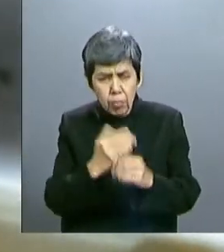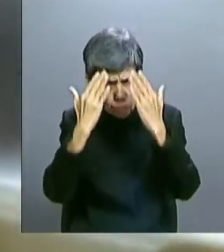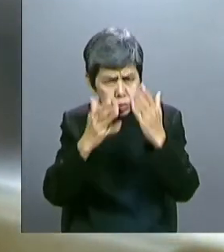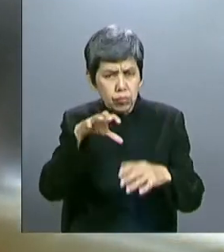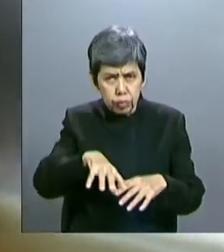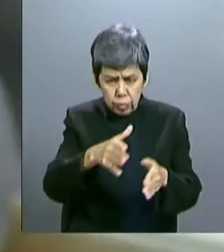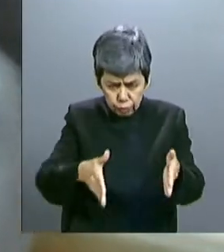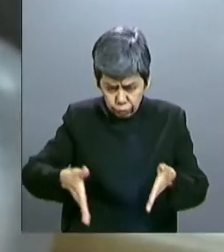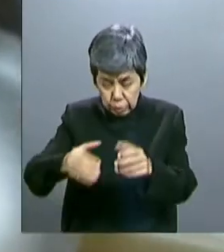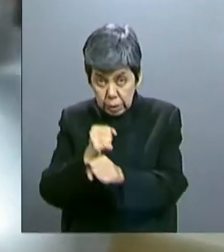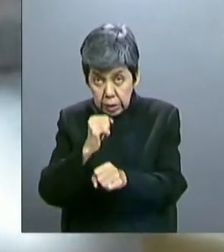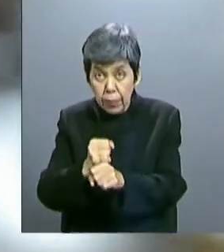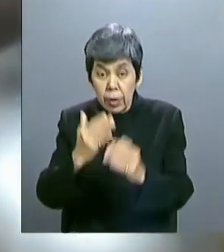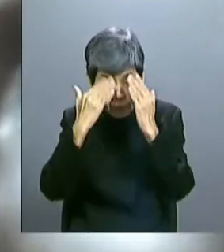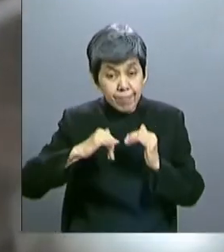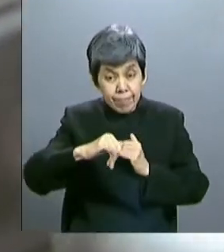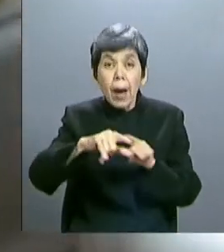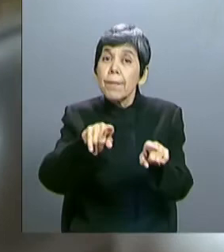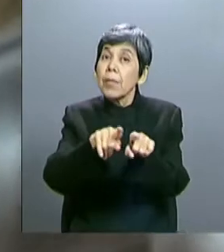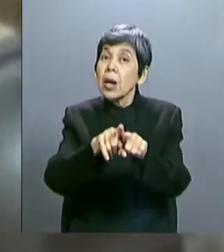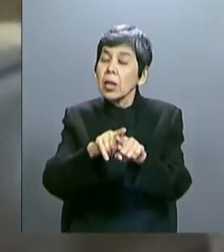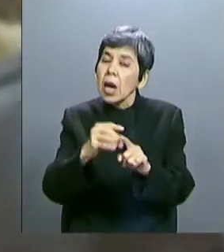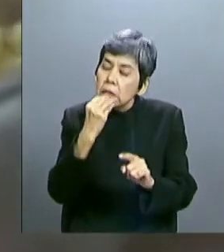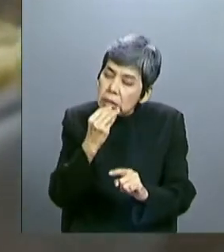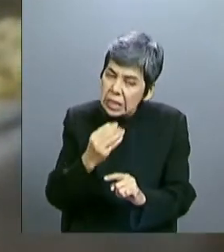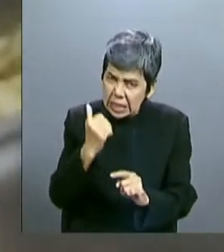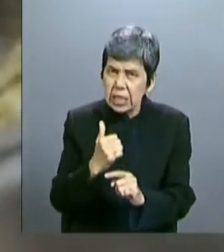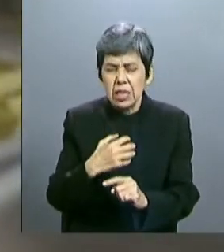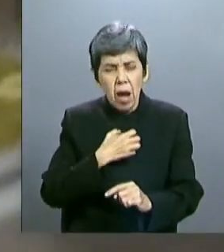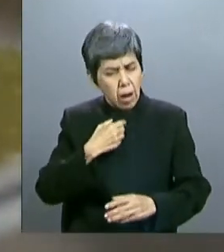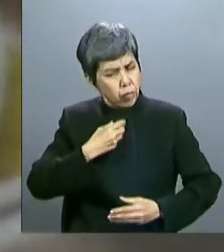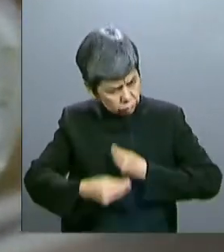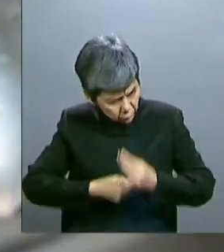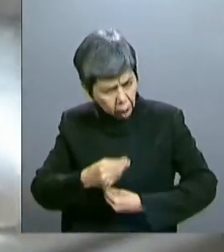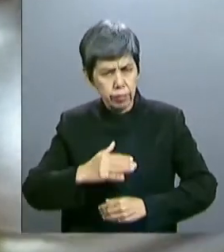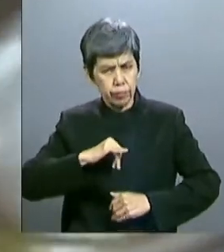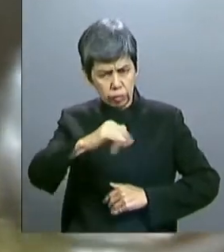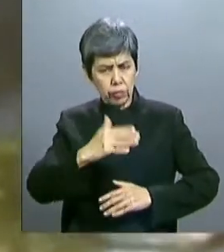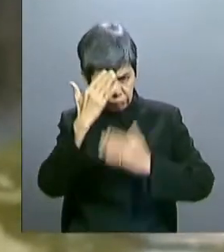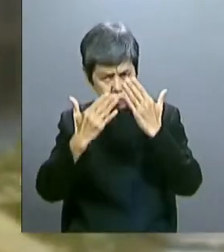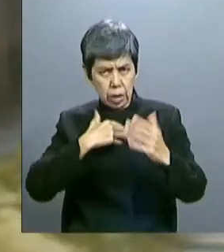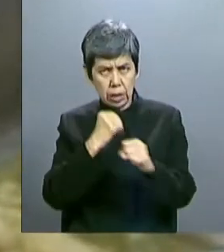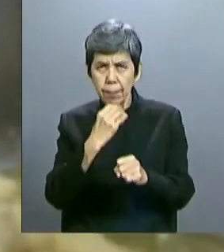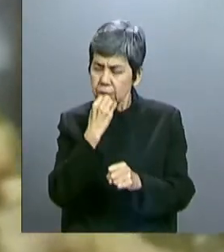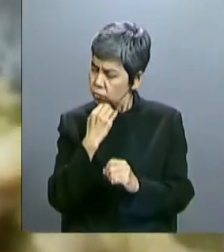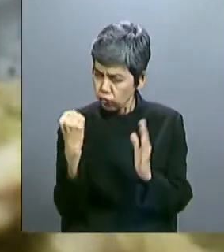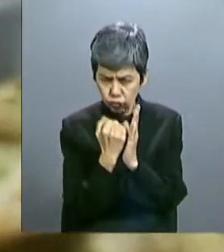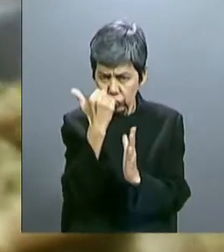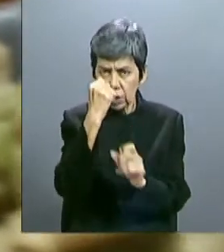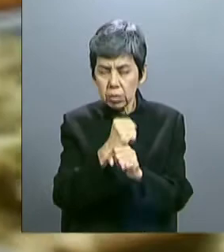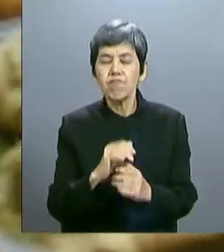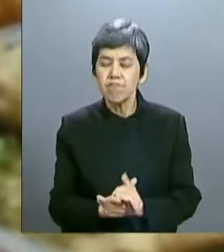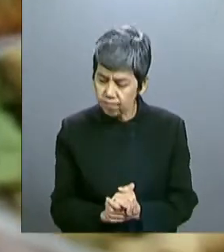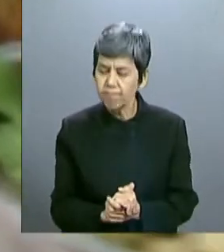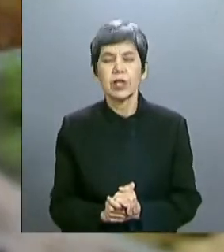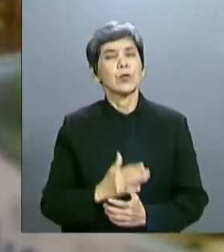ามซึ่งเป็นคนมุสลิมมาขายจริงๆมาขายด้วยความเป็นมุสลิมด้วยแล้วก็เป็นอาหารฮาลาลด้วยนั่นแหละคือความส